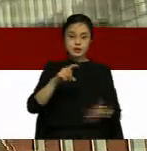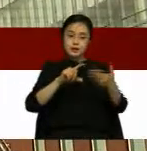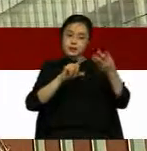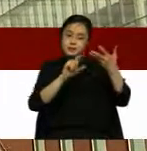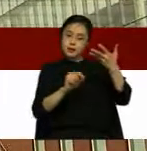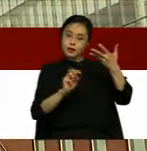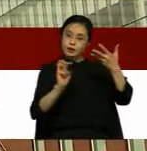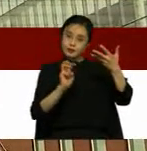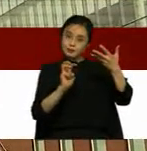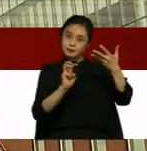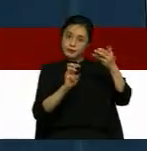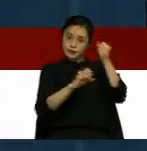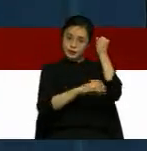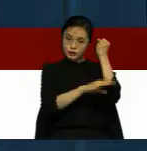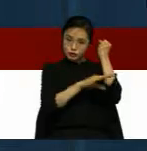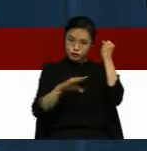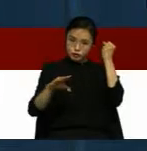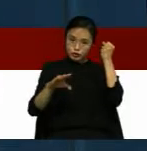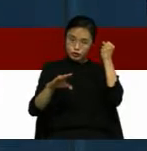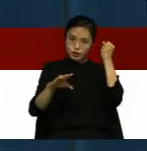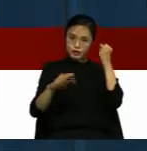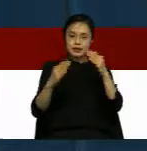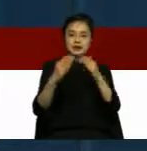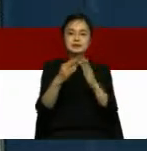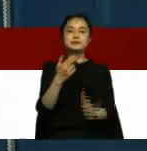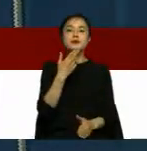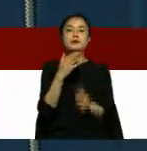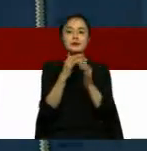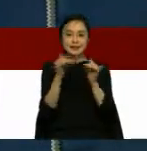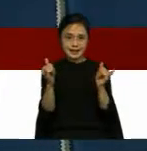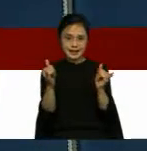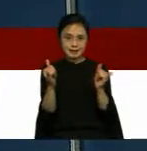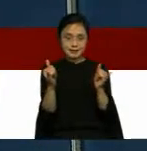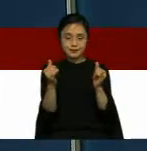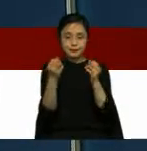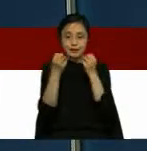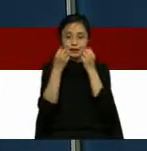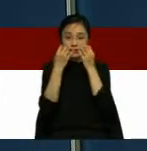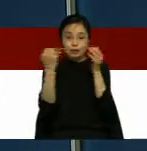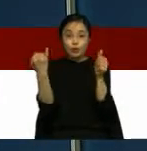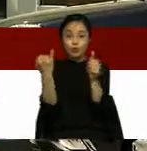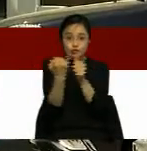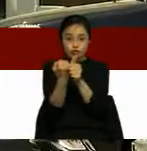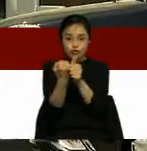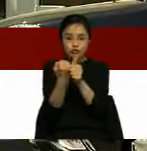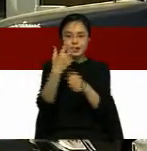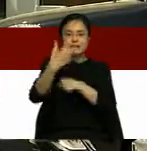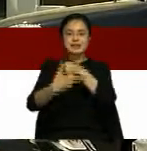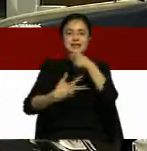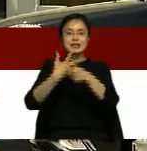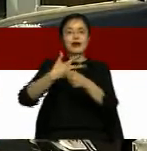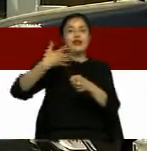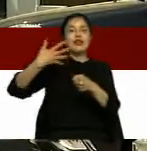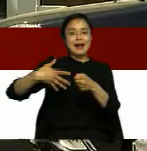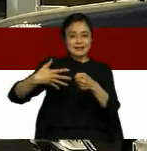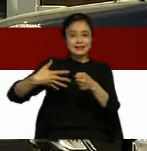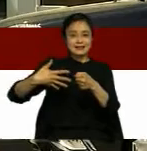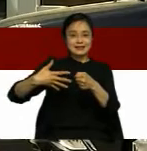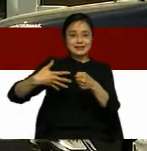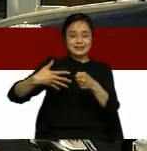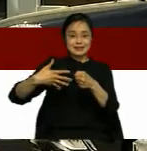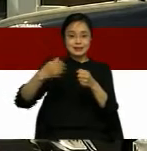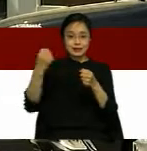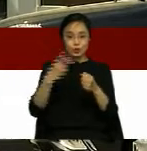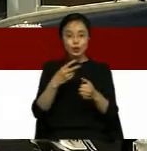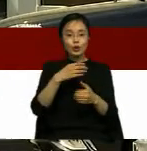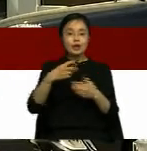광주시에 주민등록돼 있는 무주택 세대 구성원으로 결혼한 지 7년이 지나지 않은 부부 중 기초생계나 의료급여 수급자